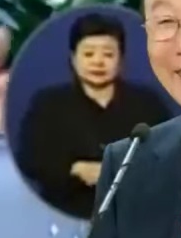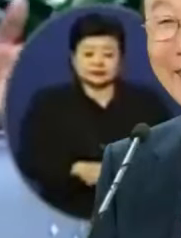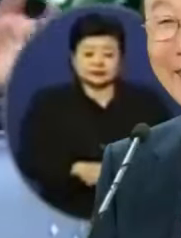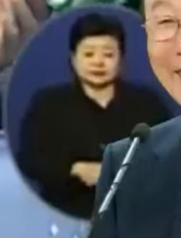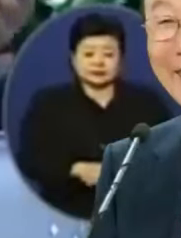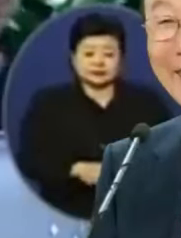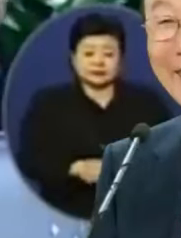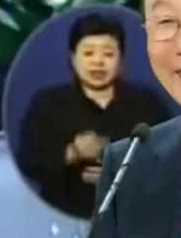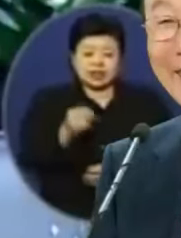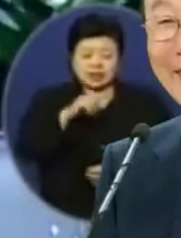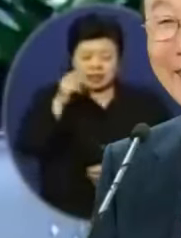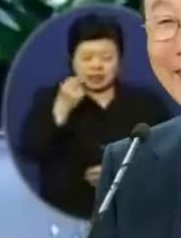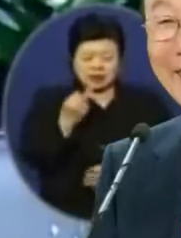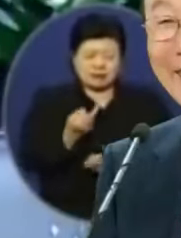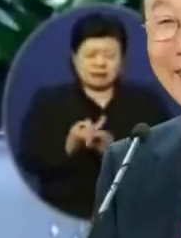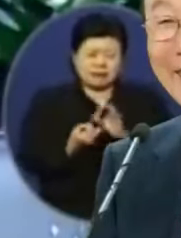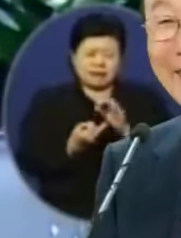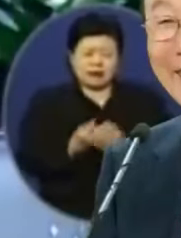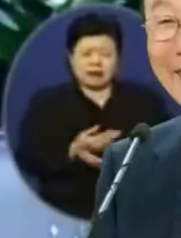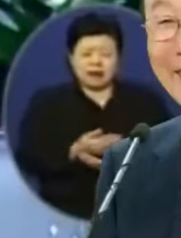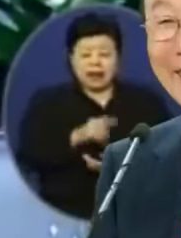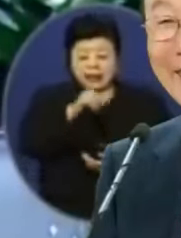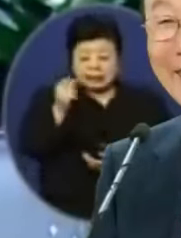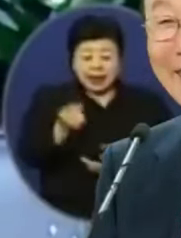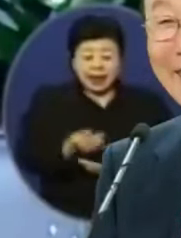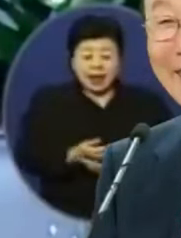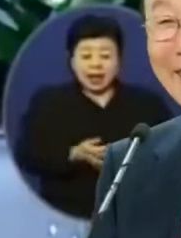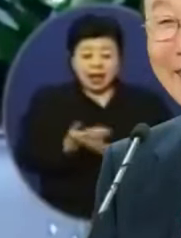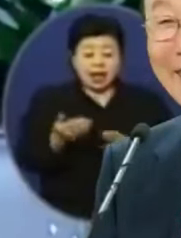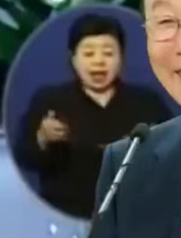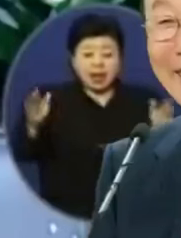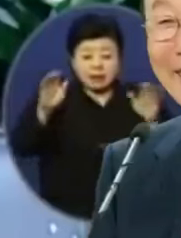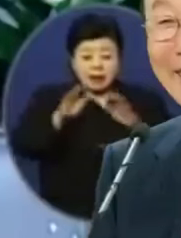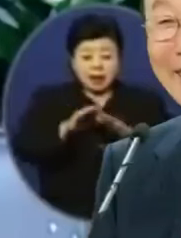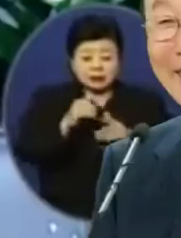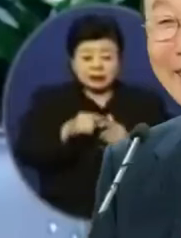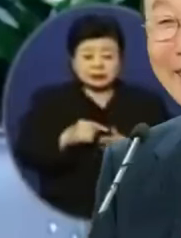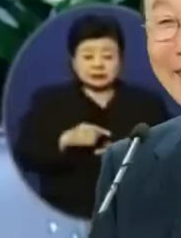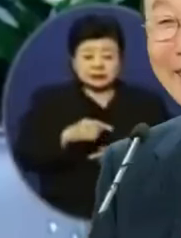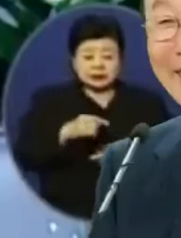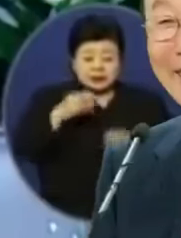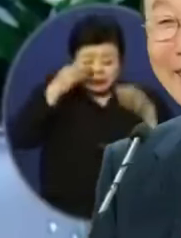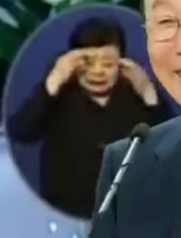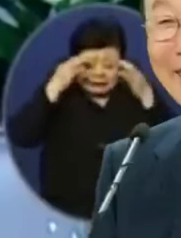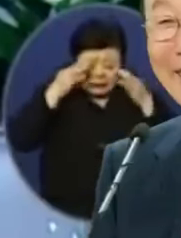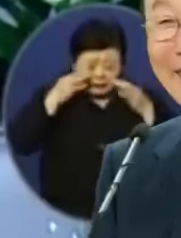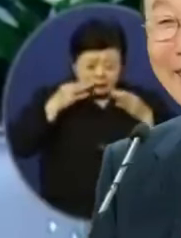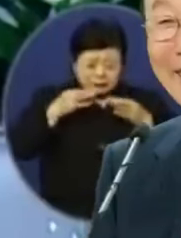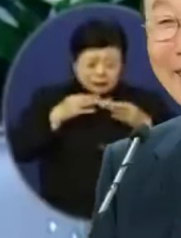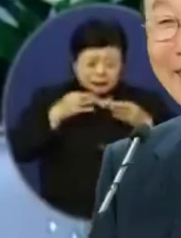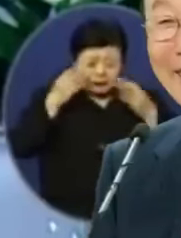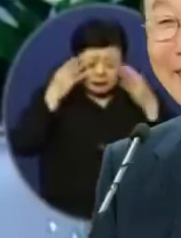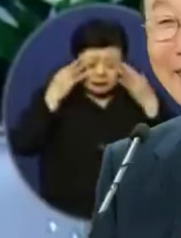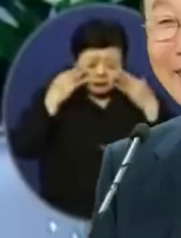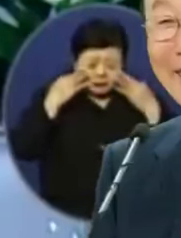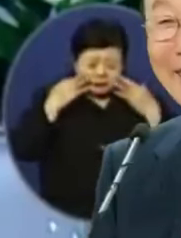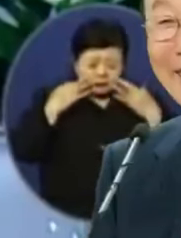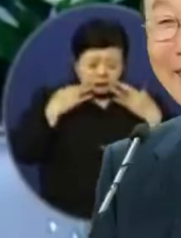달이 밝은 달밤인데 예수님이 이 기도를 하는데 얼굴에 땀이 물줄기가